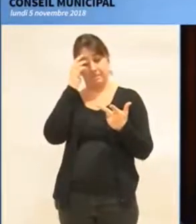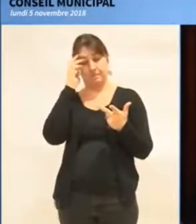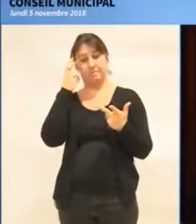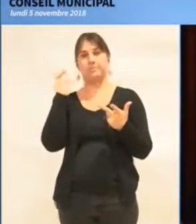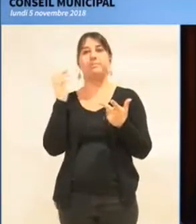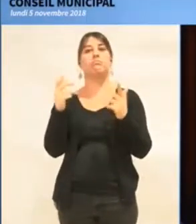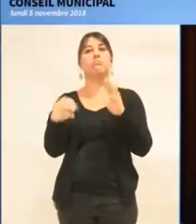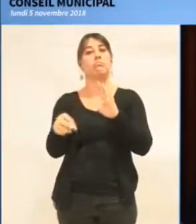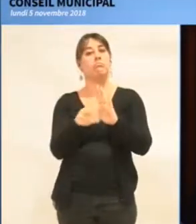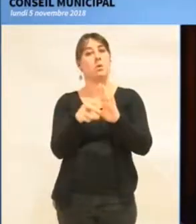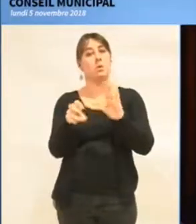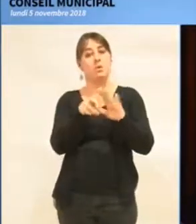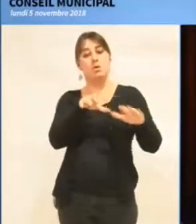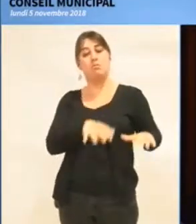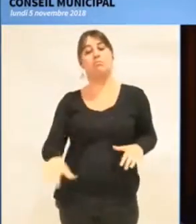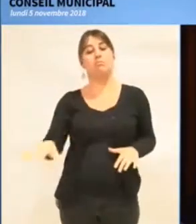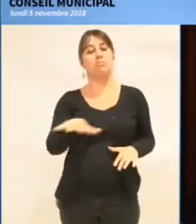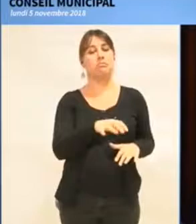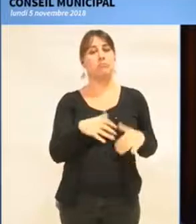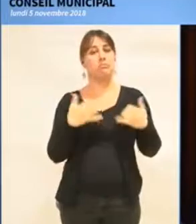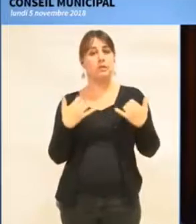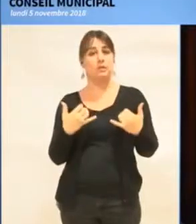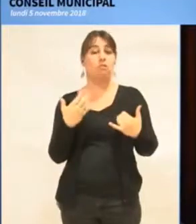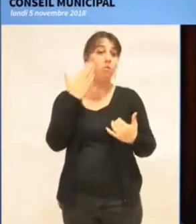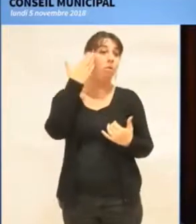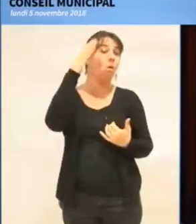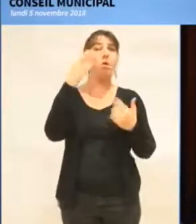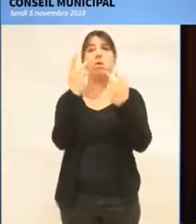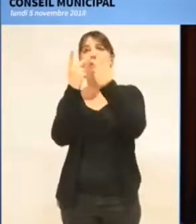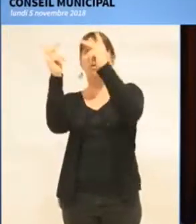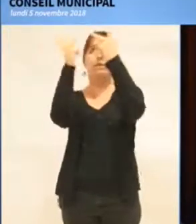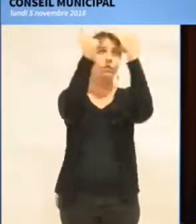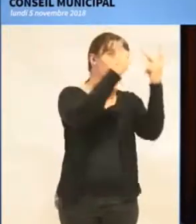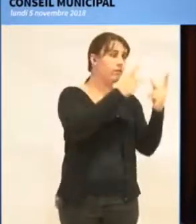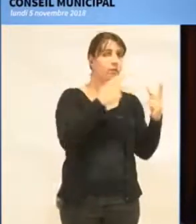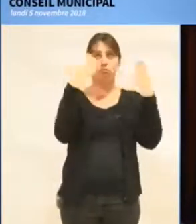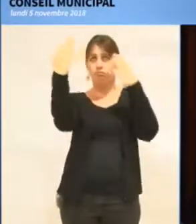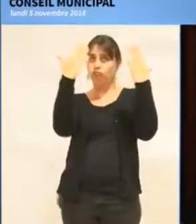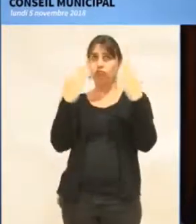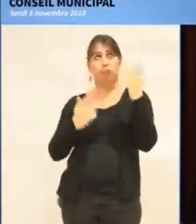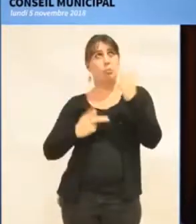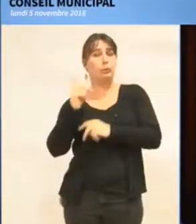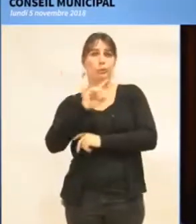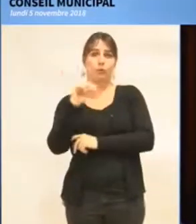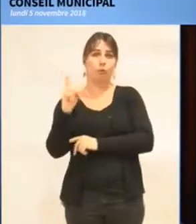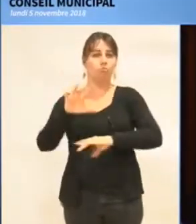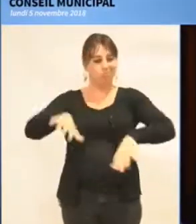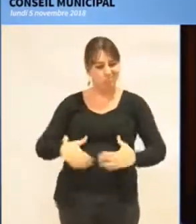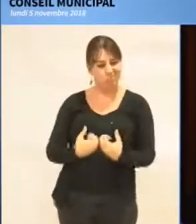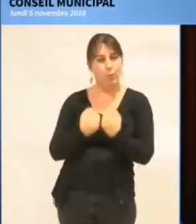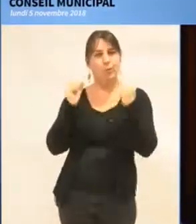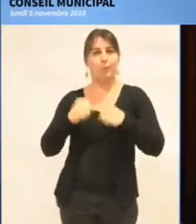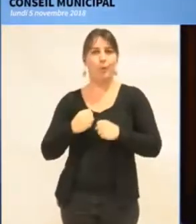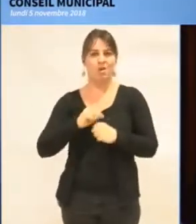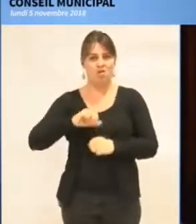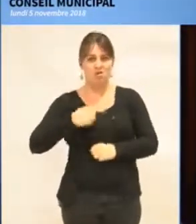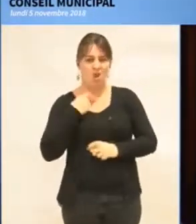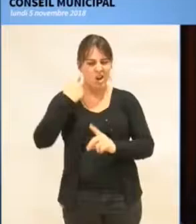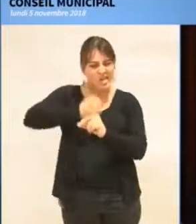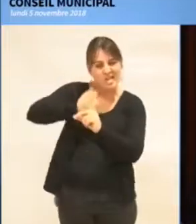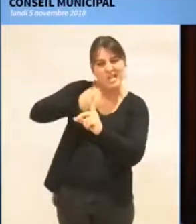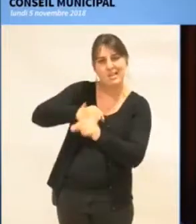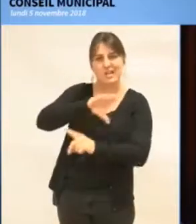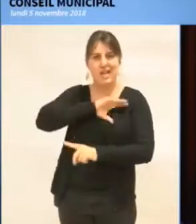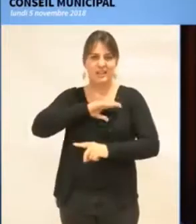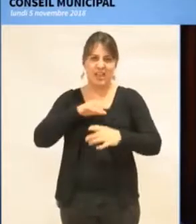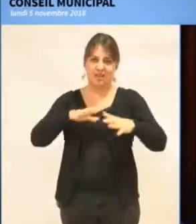ville de Grenoble n'a pas plus que d'autres communes en France, la compétence qui lui permettrait de lutter seule contre ces fléaux,